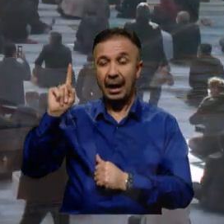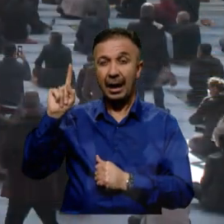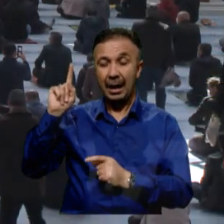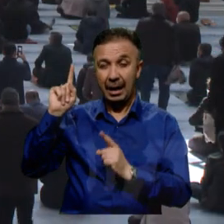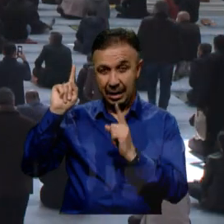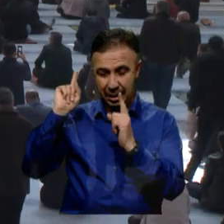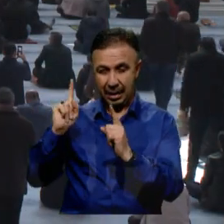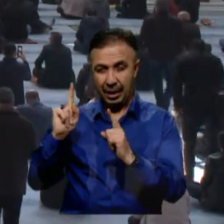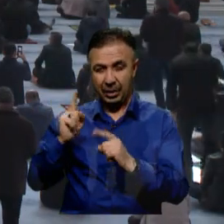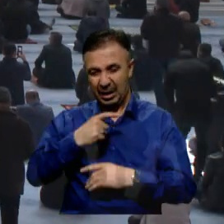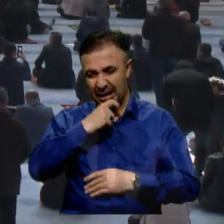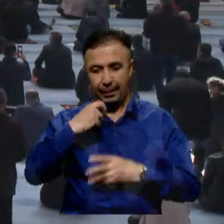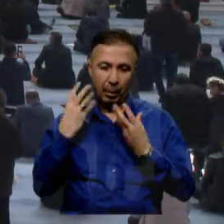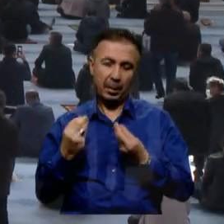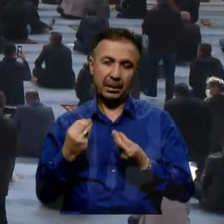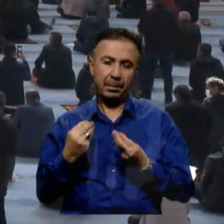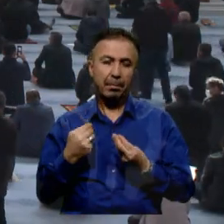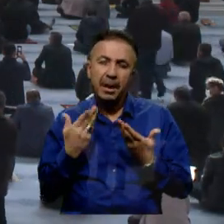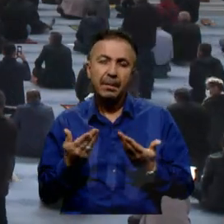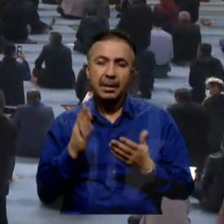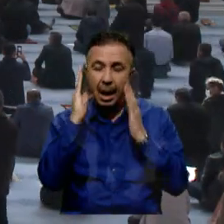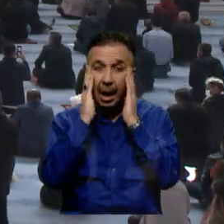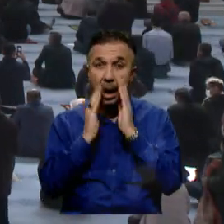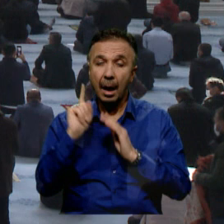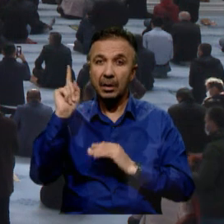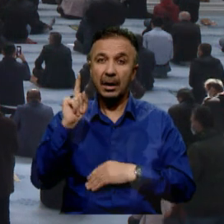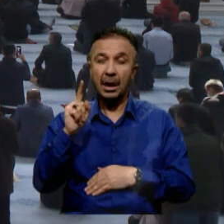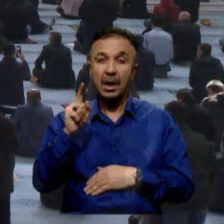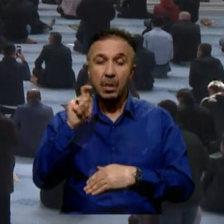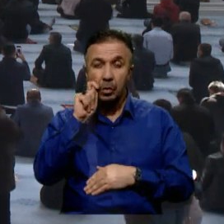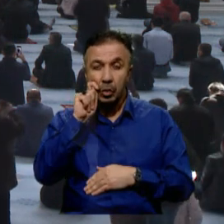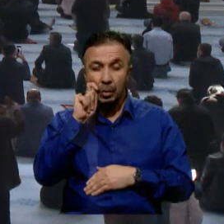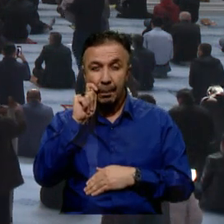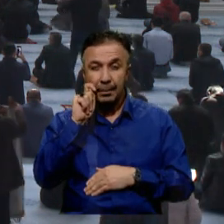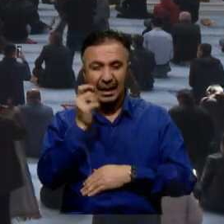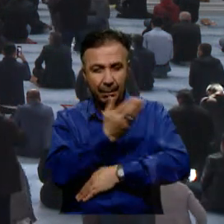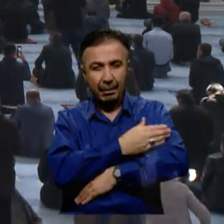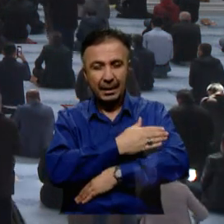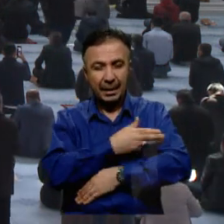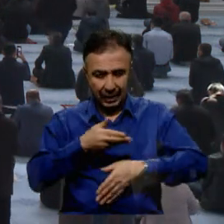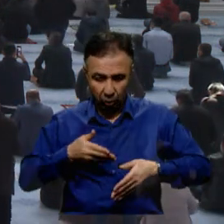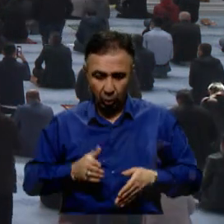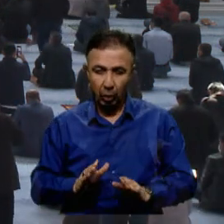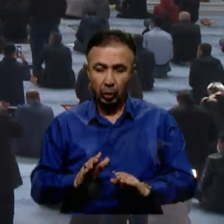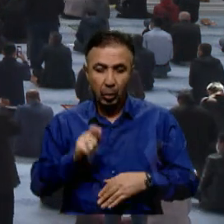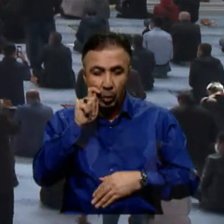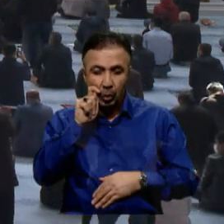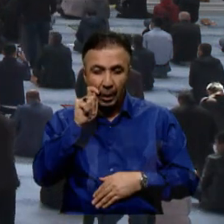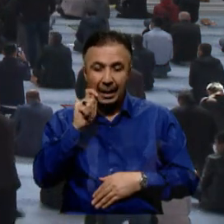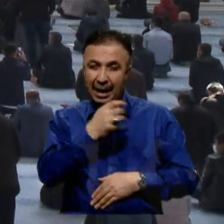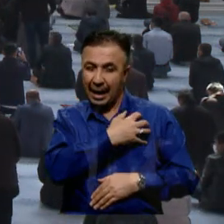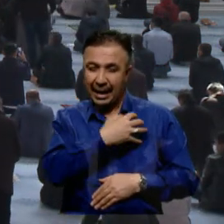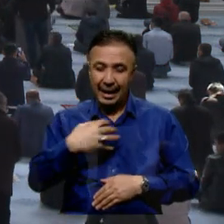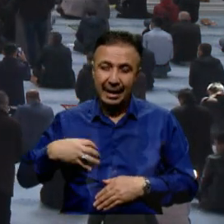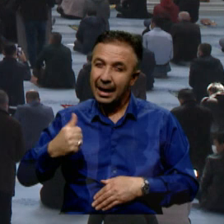biz elhamdülillah Müslüman bir ülkede dünyaya geldik. Müslüman annenin babanın çocukları